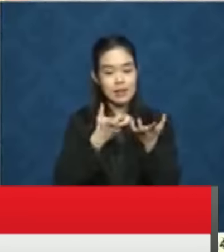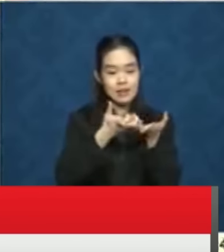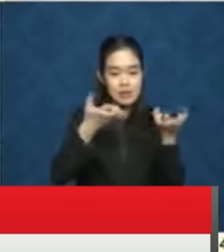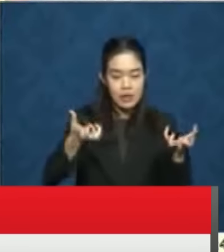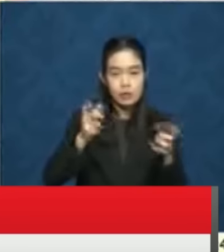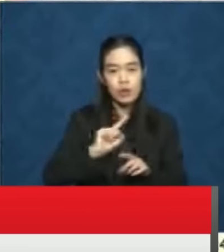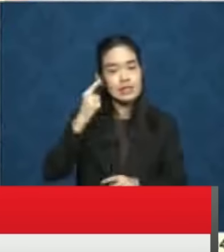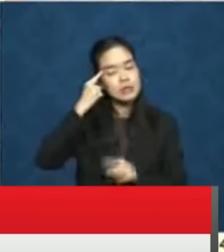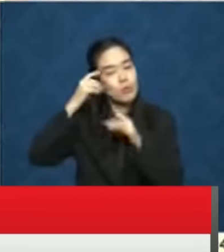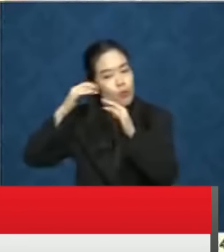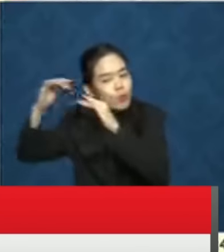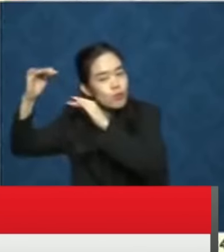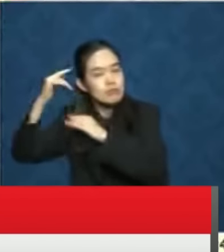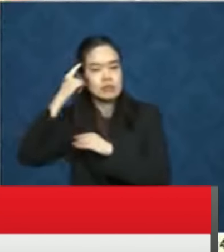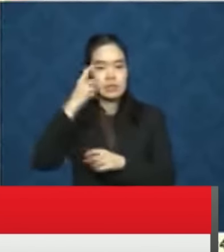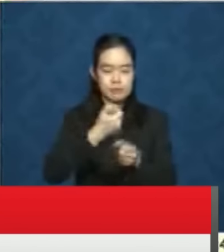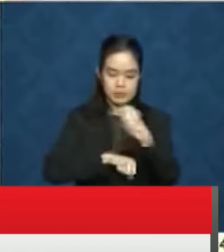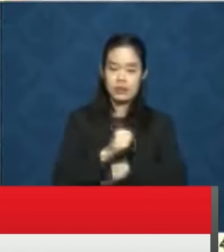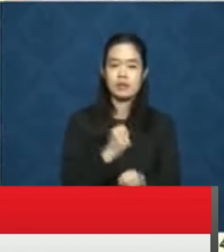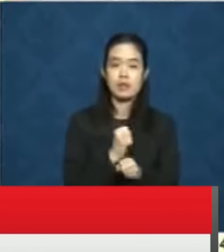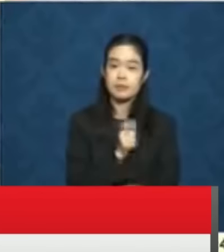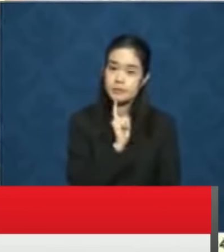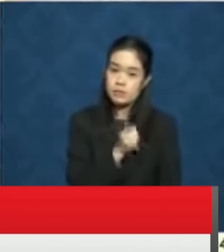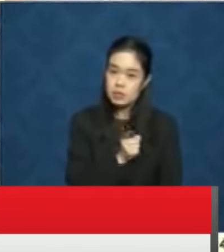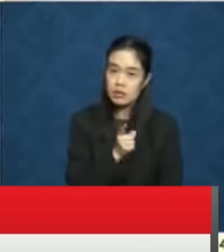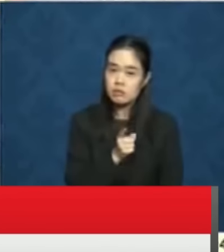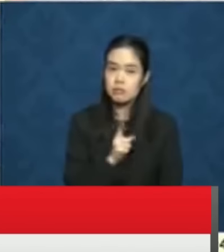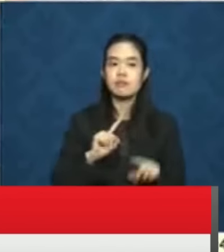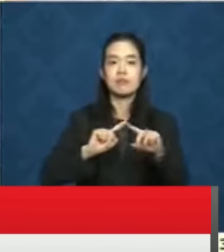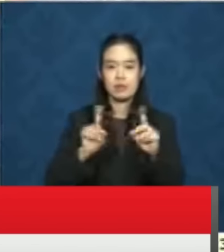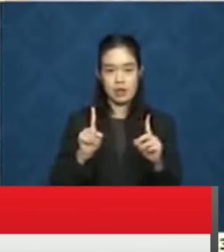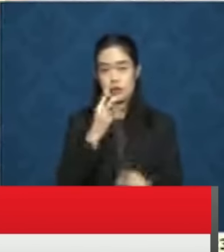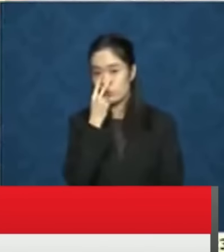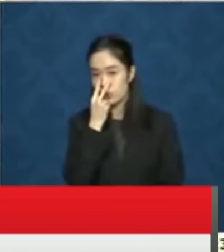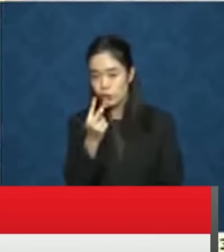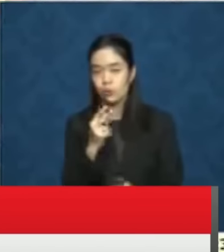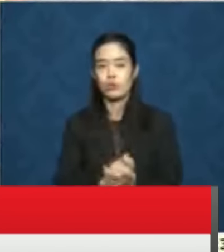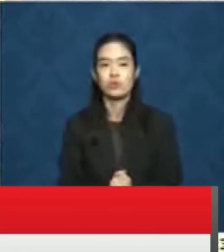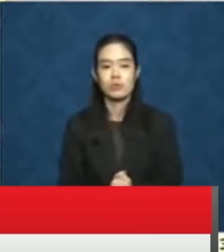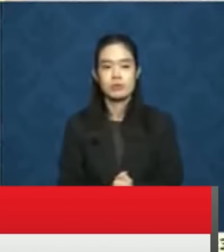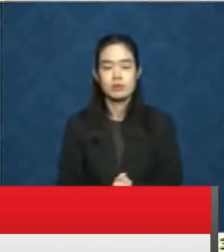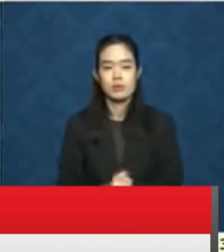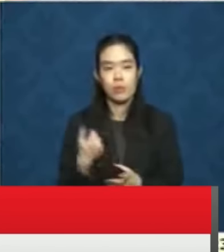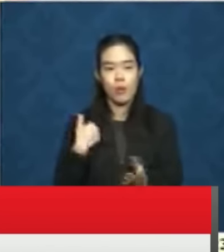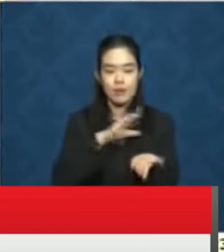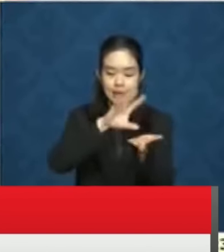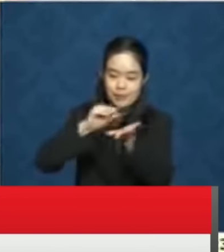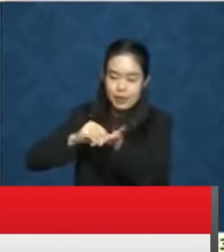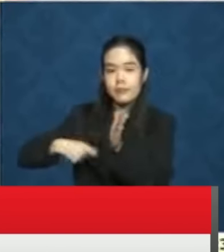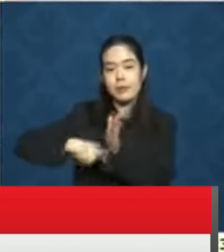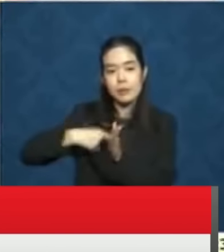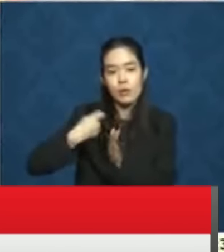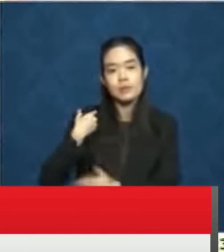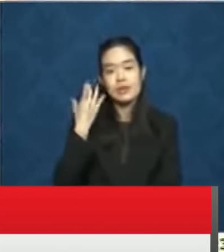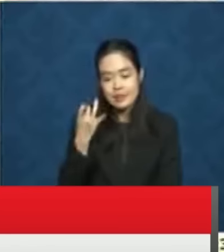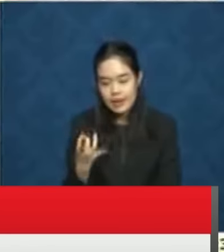ความฝันกับความจริงไม่ใช่แค่อยากอย่างเดียวเราต้องมาดูรายละเอียดกันด้วยข้อมูลและเหตุผลอย่าง